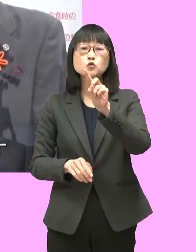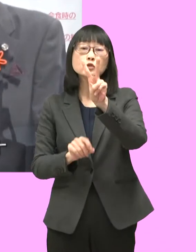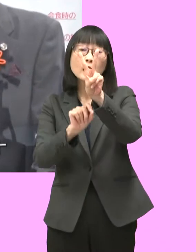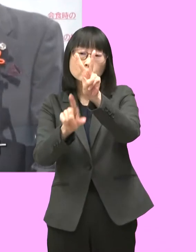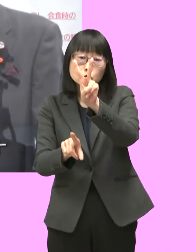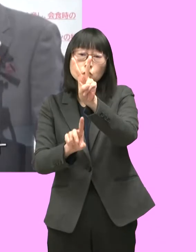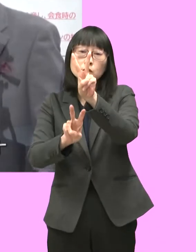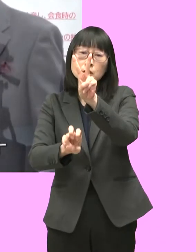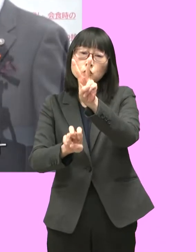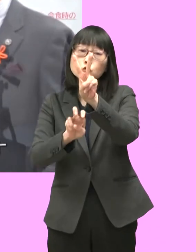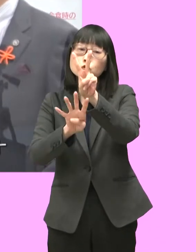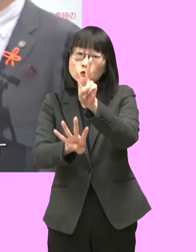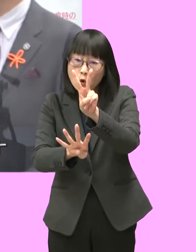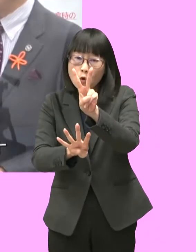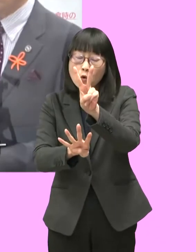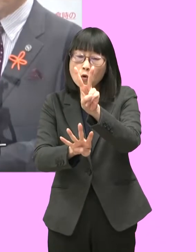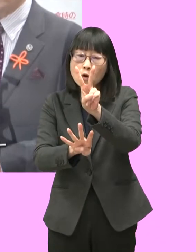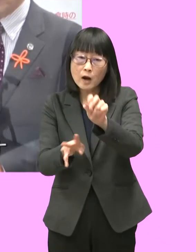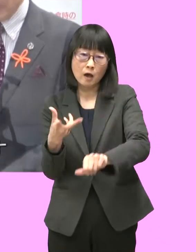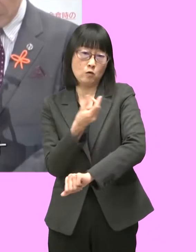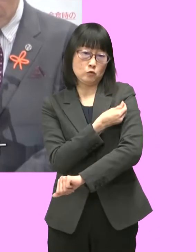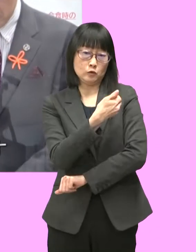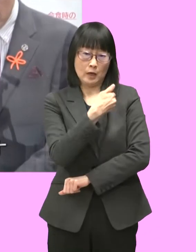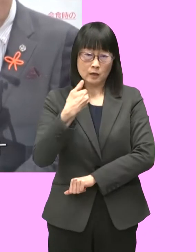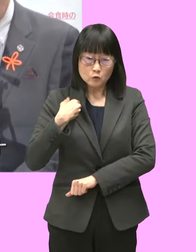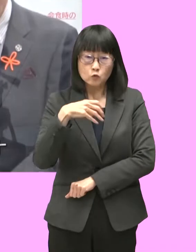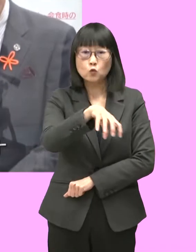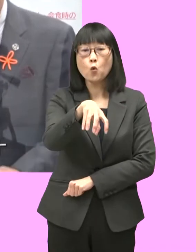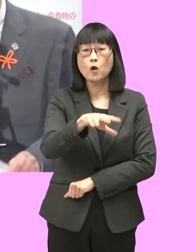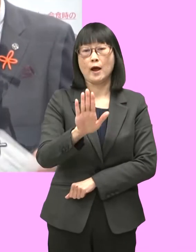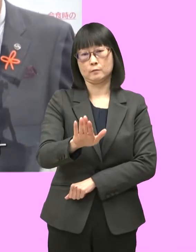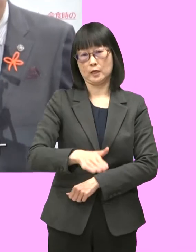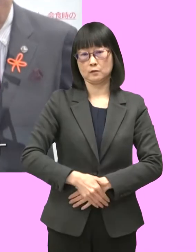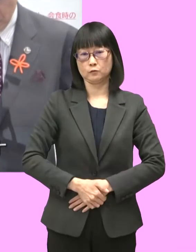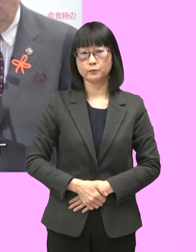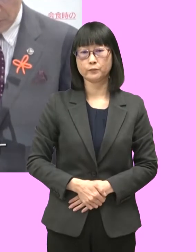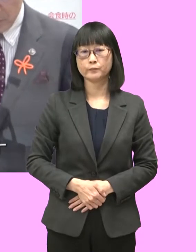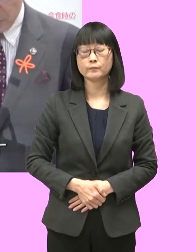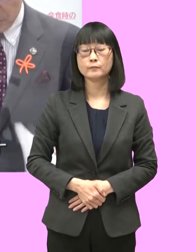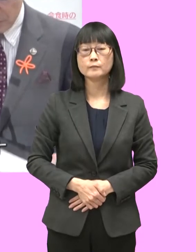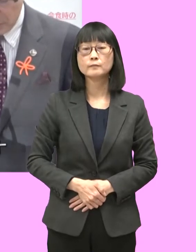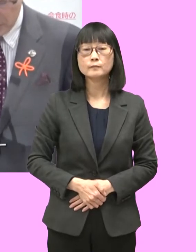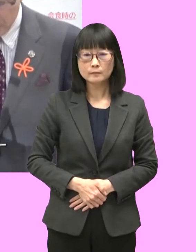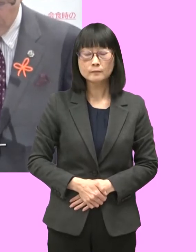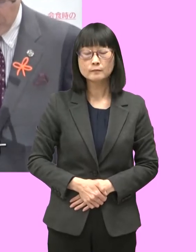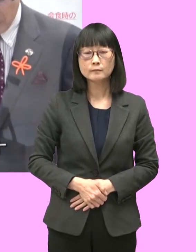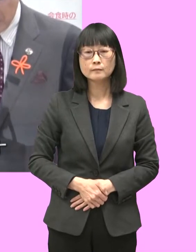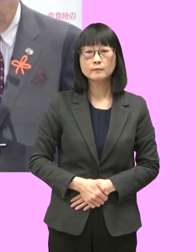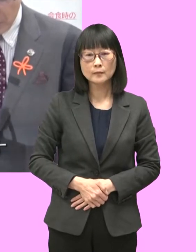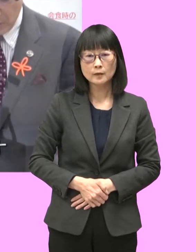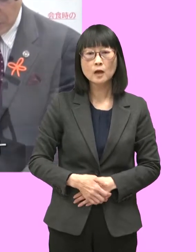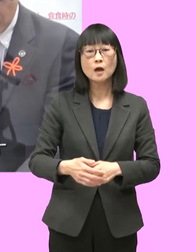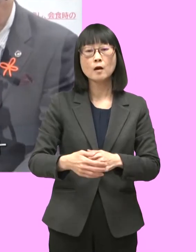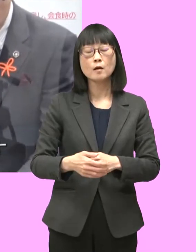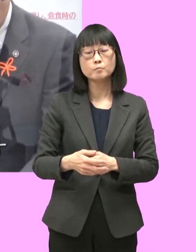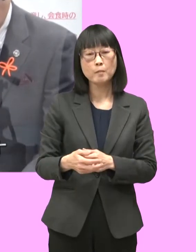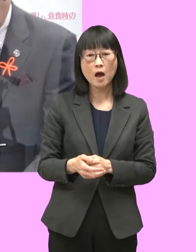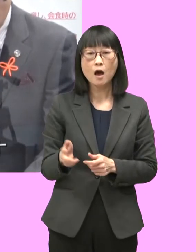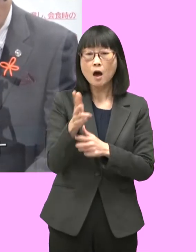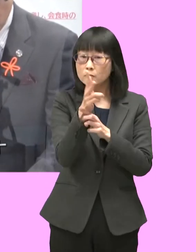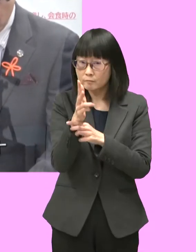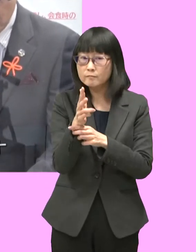します。で、報道陣の皆さんにはですね、別紙にありますが、老